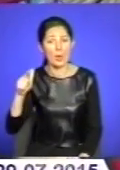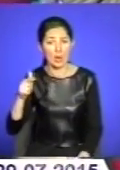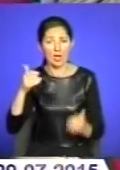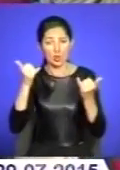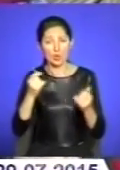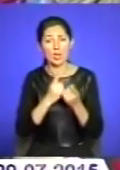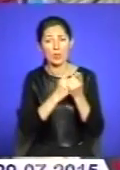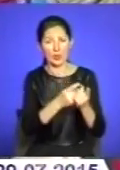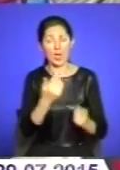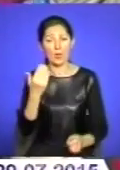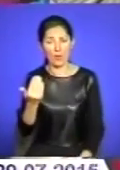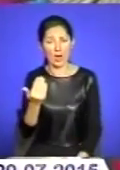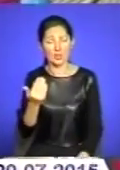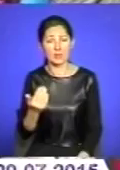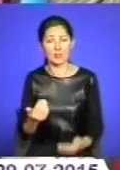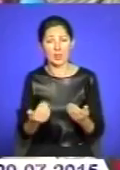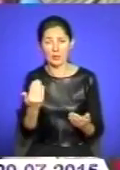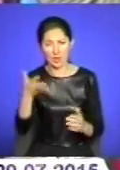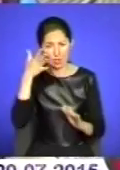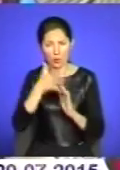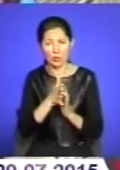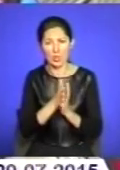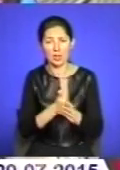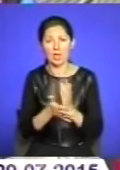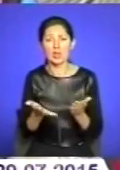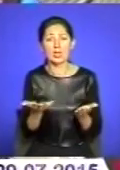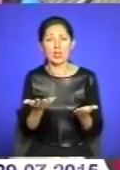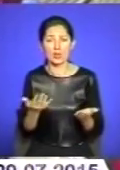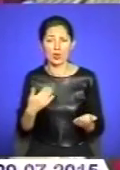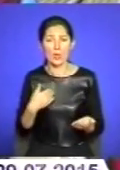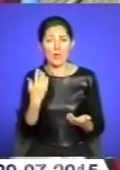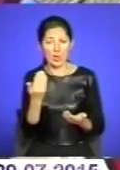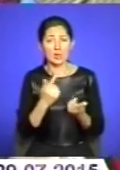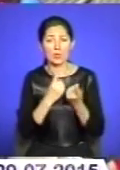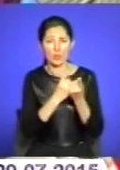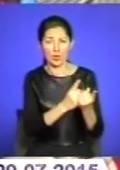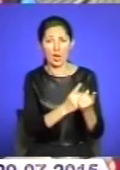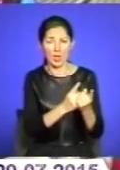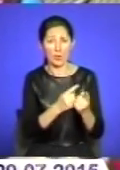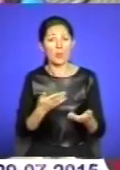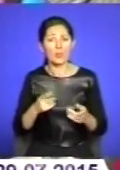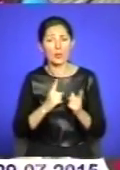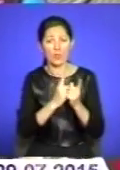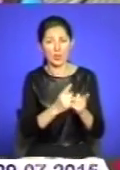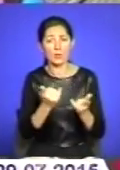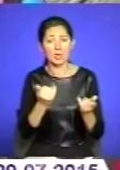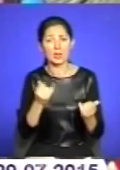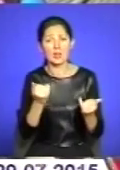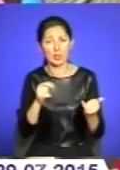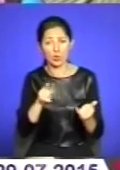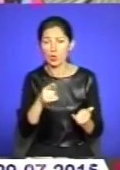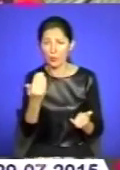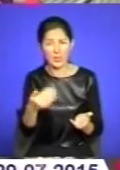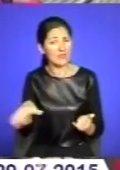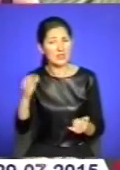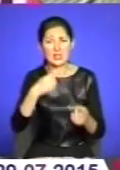вас, але ви розумієте, для чого ми вас провожаємо. Провожаємо для того, щоб ви всі повернулися на